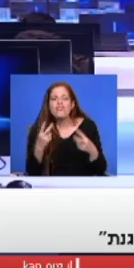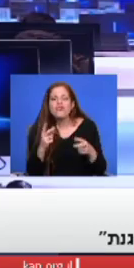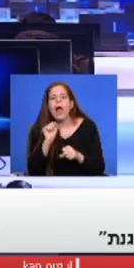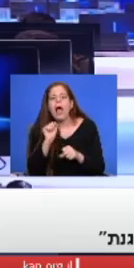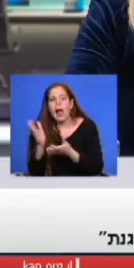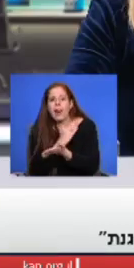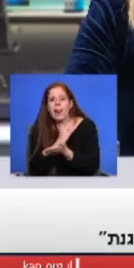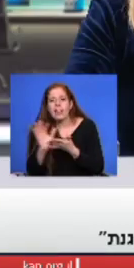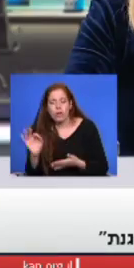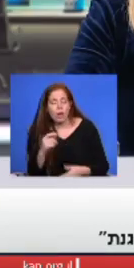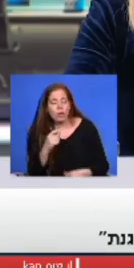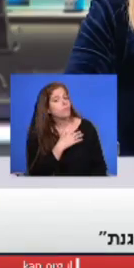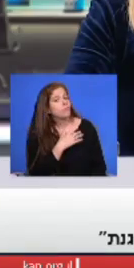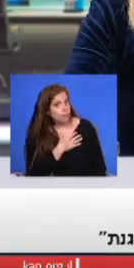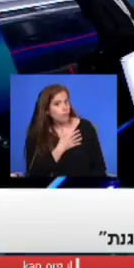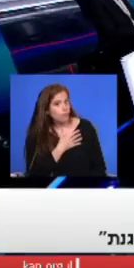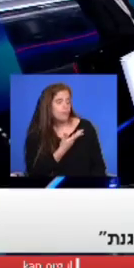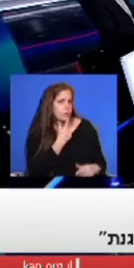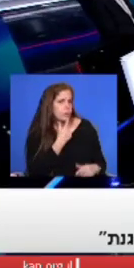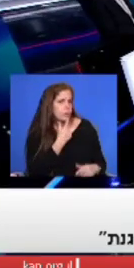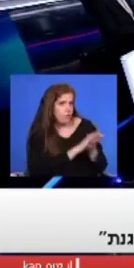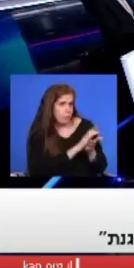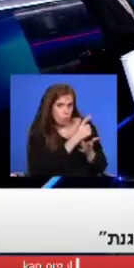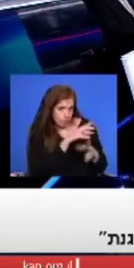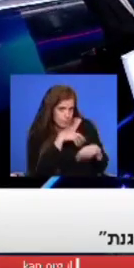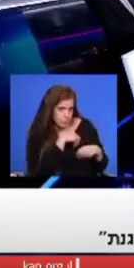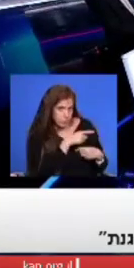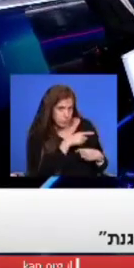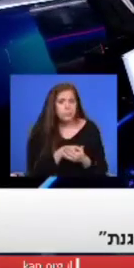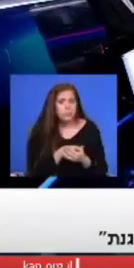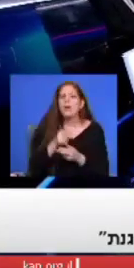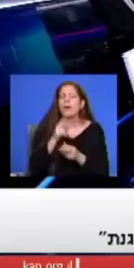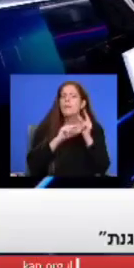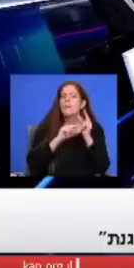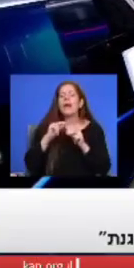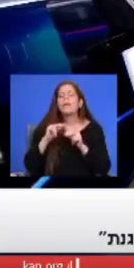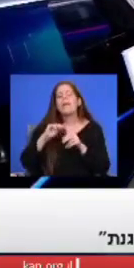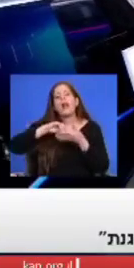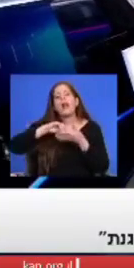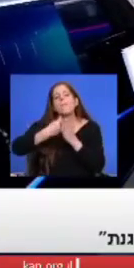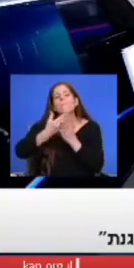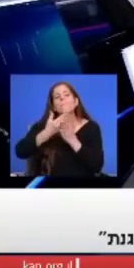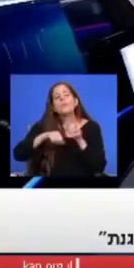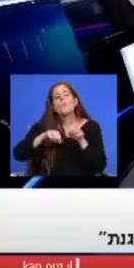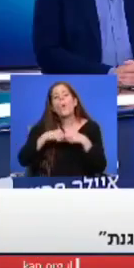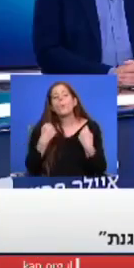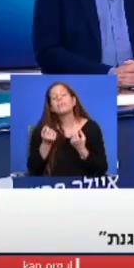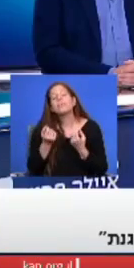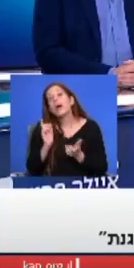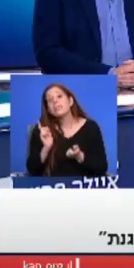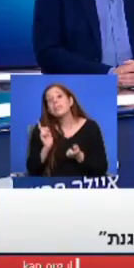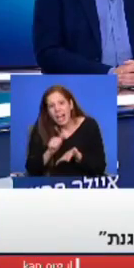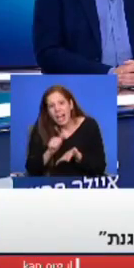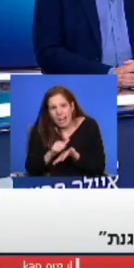אוקיי, חברים, כולכם שותפים לגישה הזאת? מדברים על משבר חוקתי שנגיע אליו חס וחלילה, אבל המשבר החוקתי הוא כבר